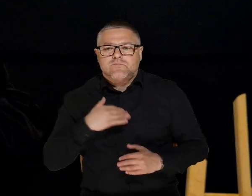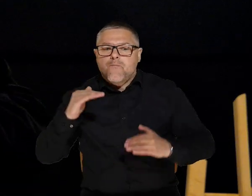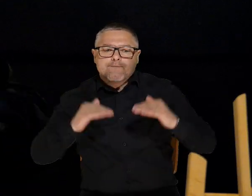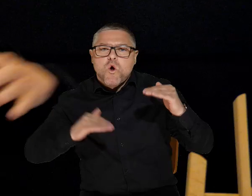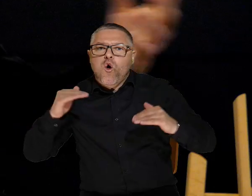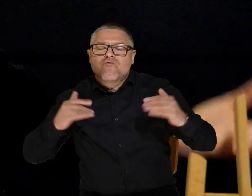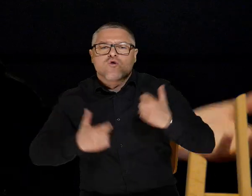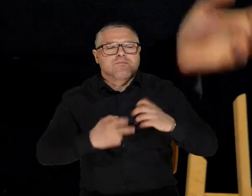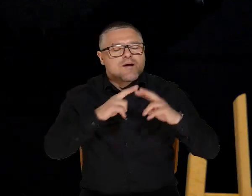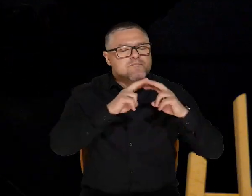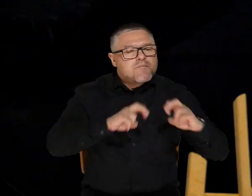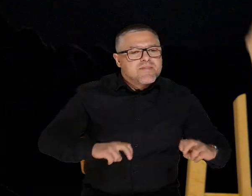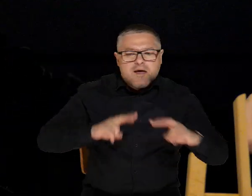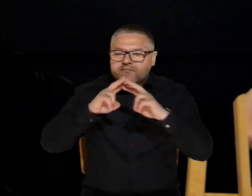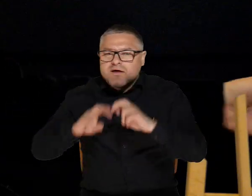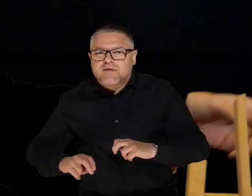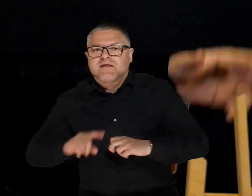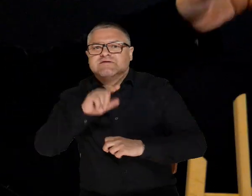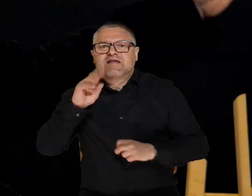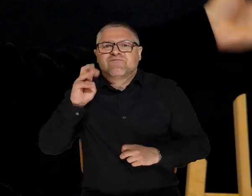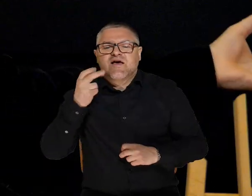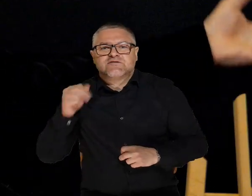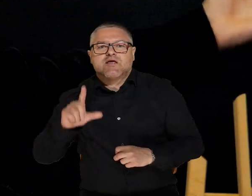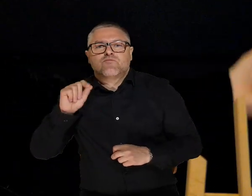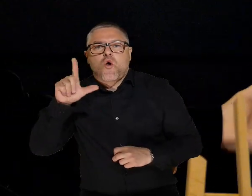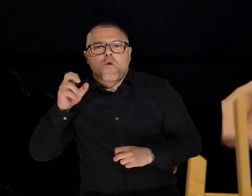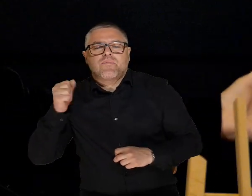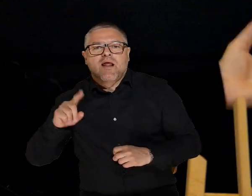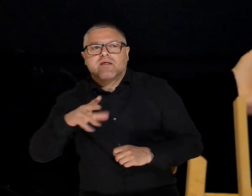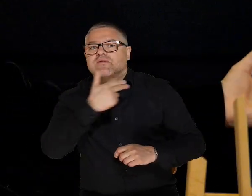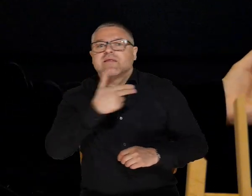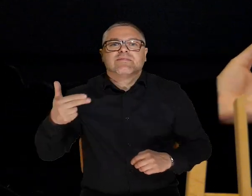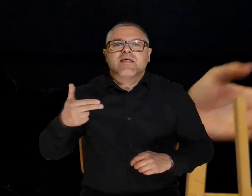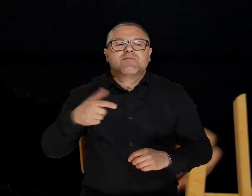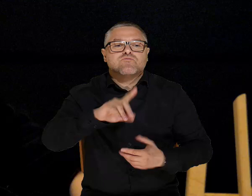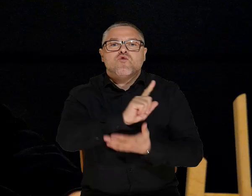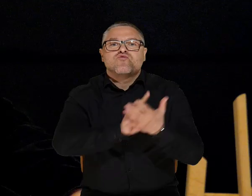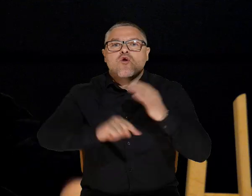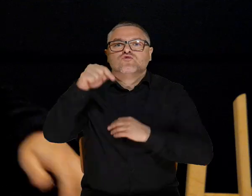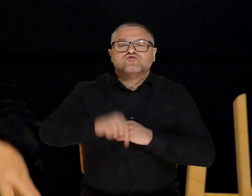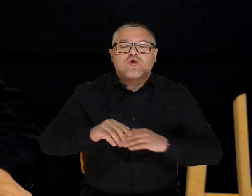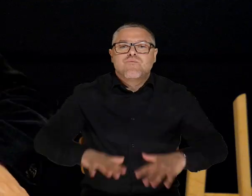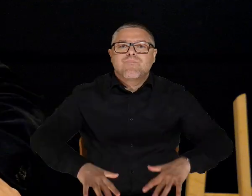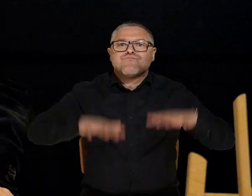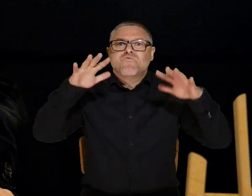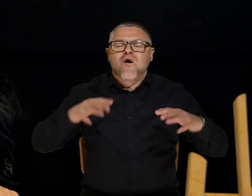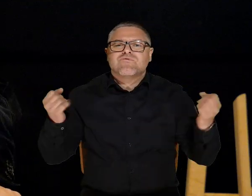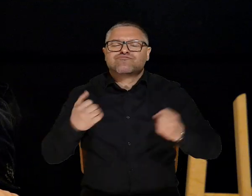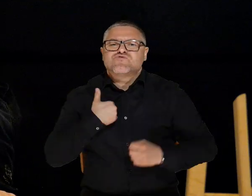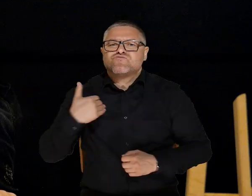badaniami, na przykład badania Bogdana Zawadzkiego i Agnieszki Popiel dotyczące powodzian na Dolnym Śląsku, tak, w czasie tej dużej